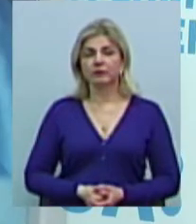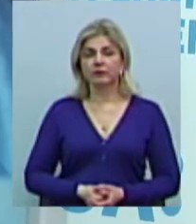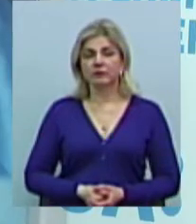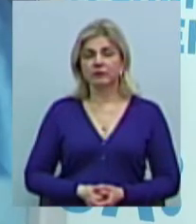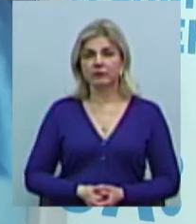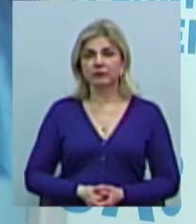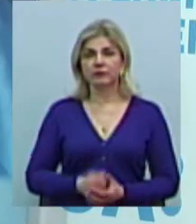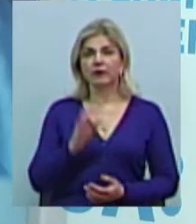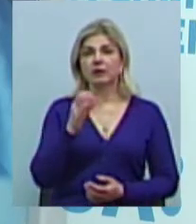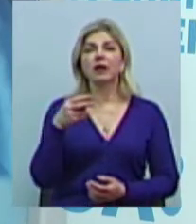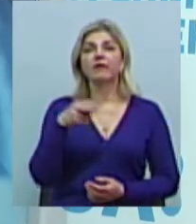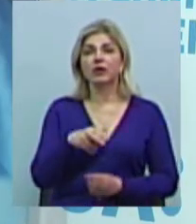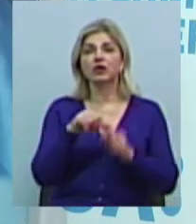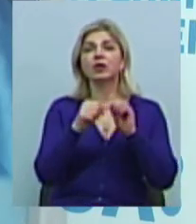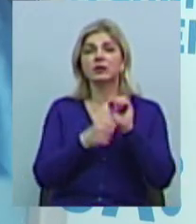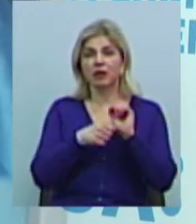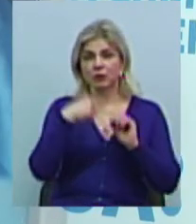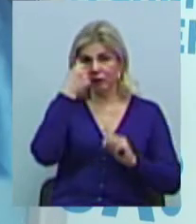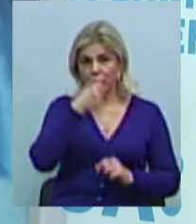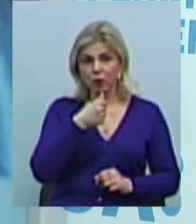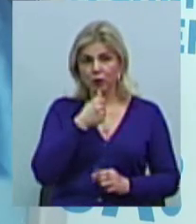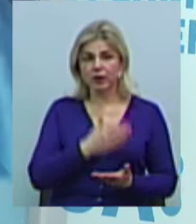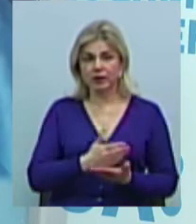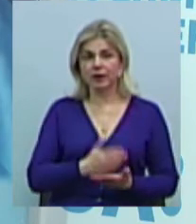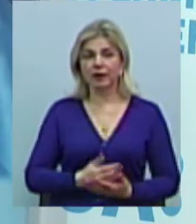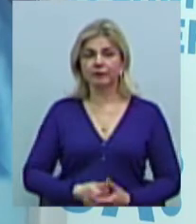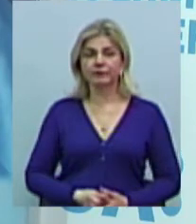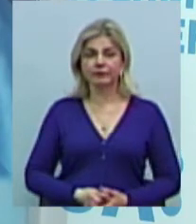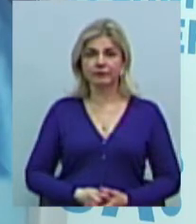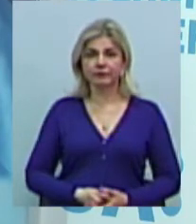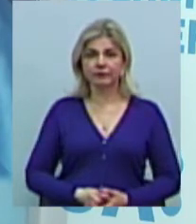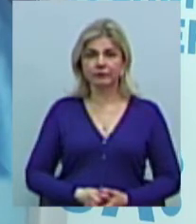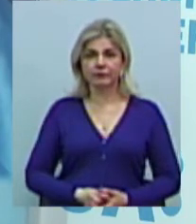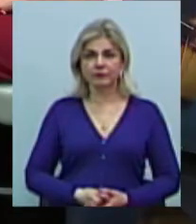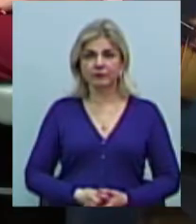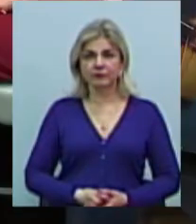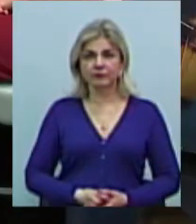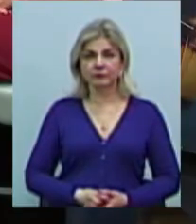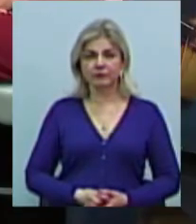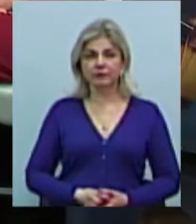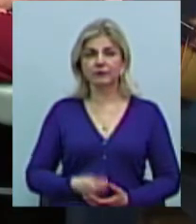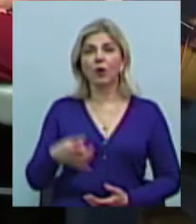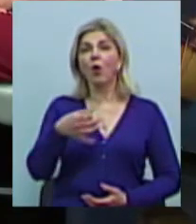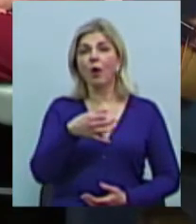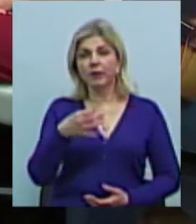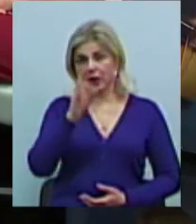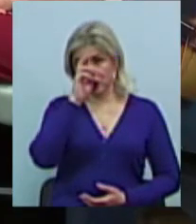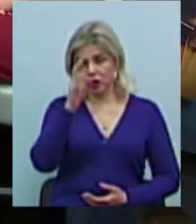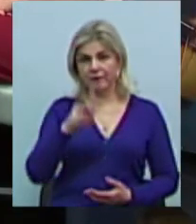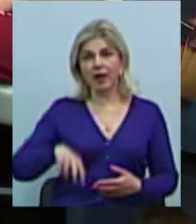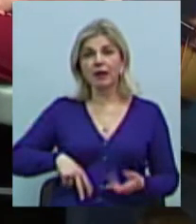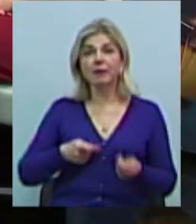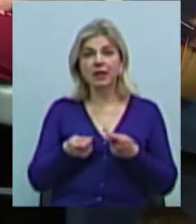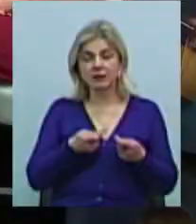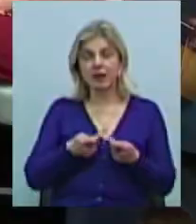Миколаївщина», так? Вона з 2016 року діє. Ну, в принципі, так. Нова. Так. І обласна державна адміністрація